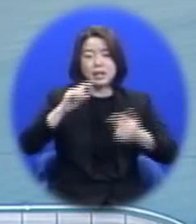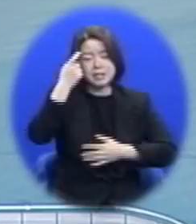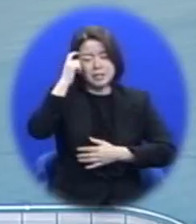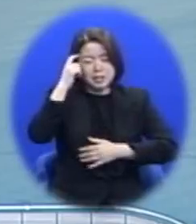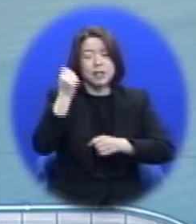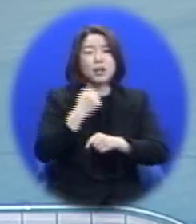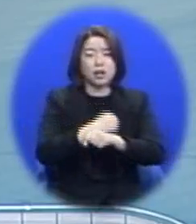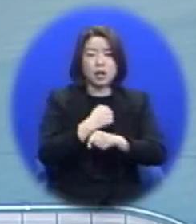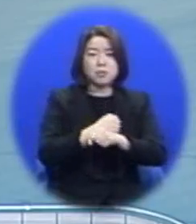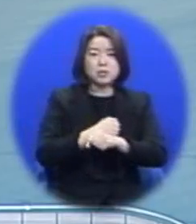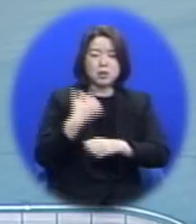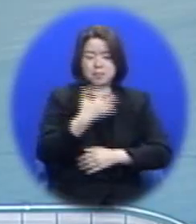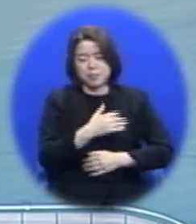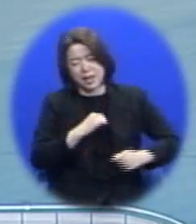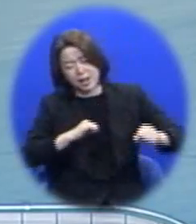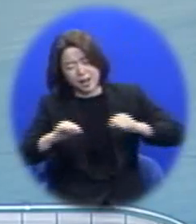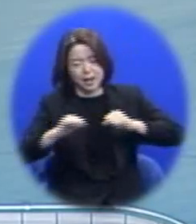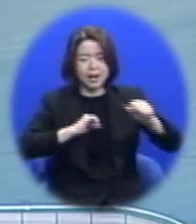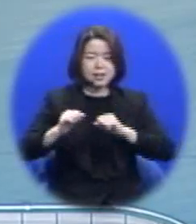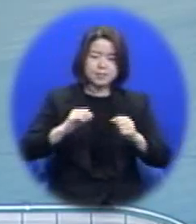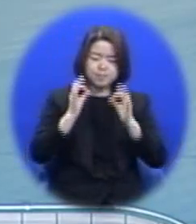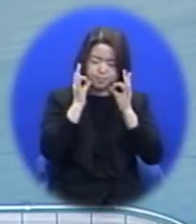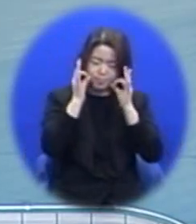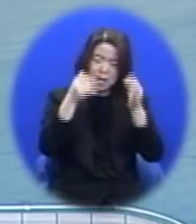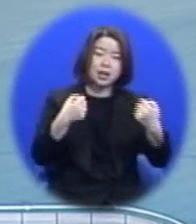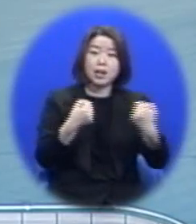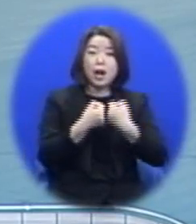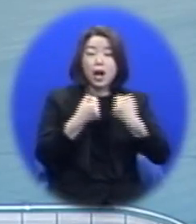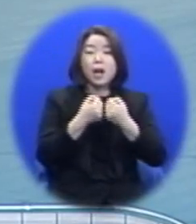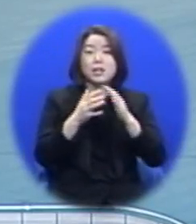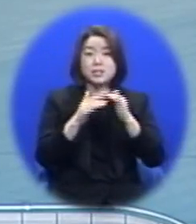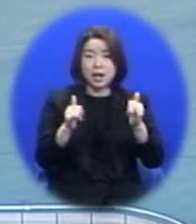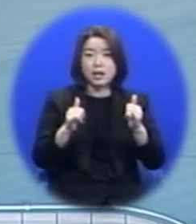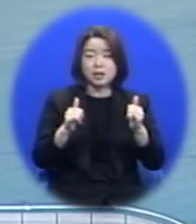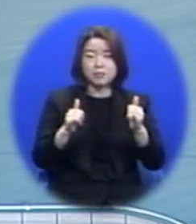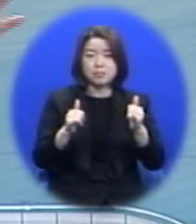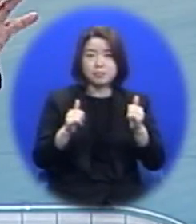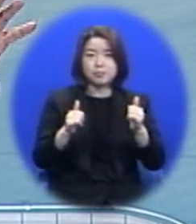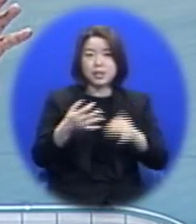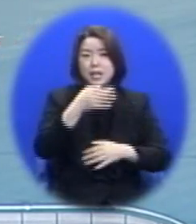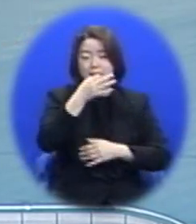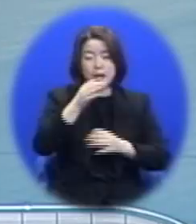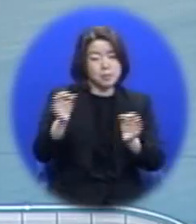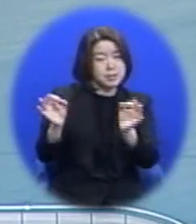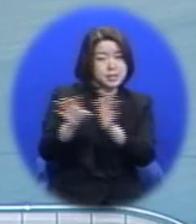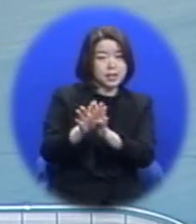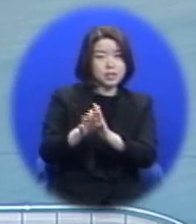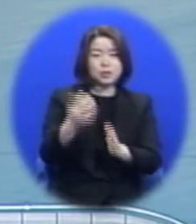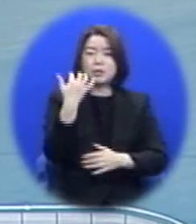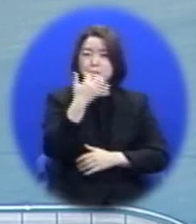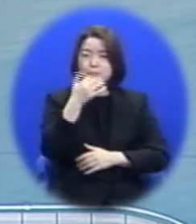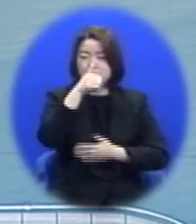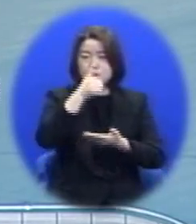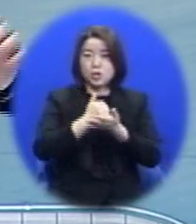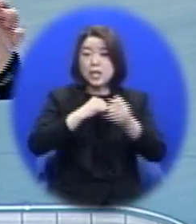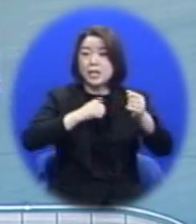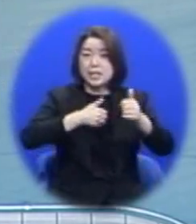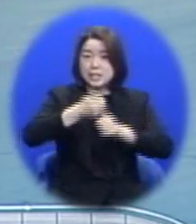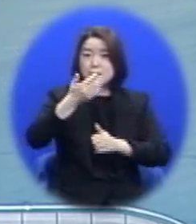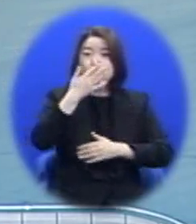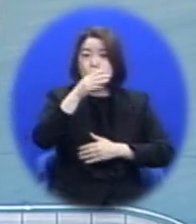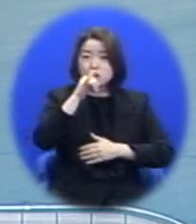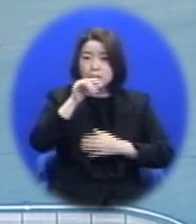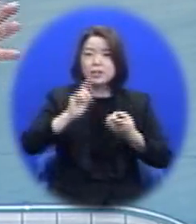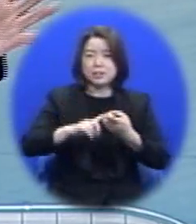생각하면서 몸부림치며 싸워보신 분들은 탐심이 떠나고 음란의 죄를 이길 수 있다는 것